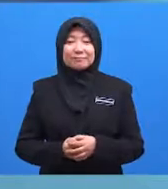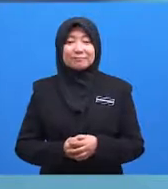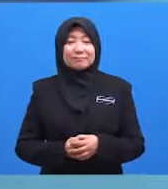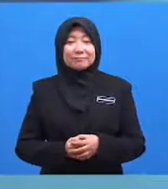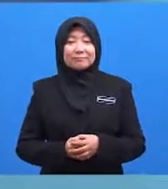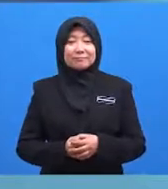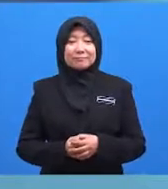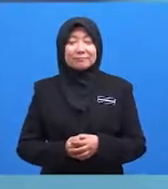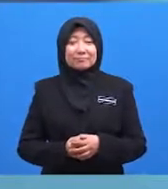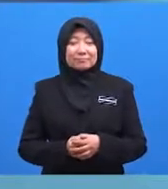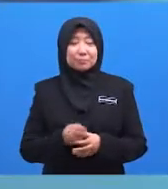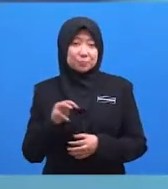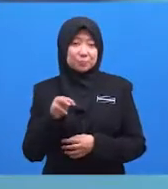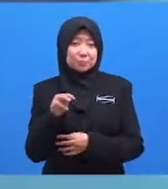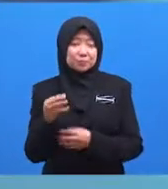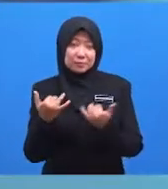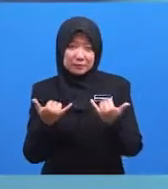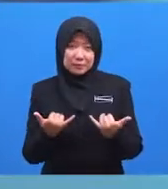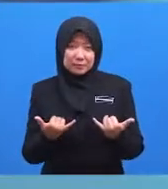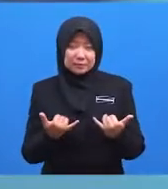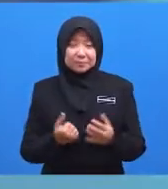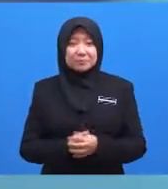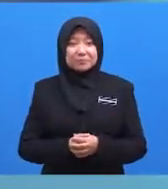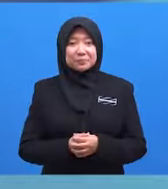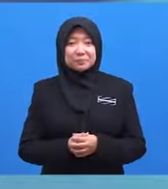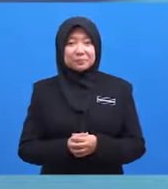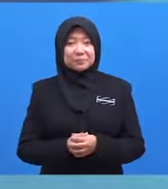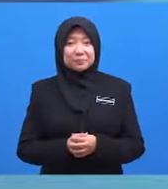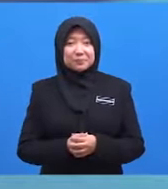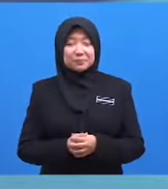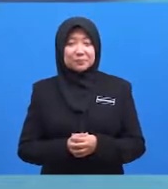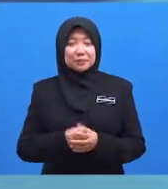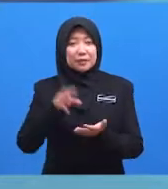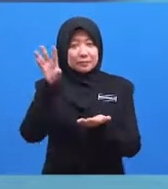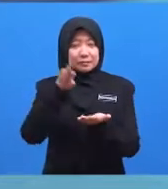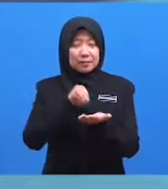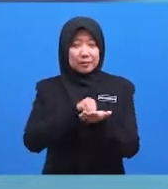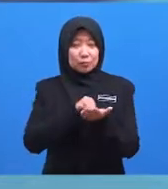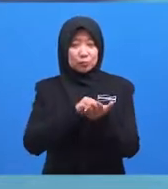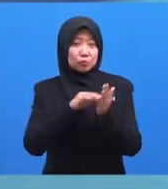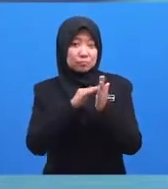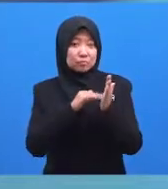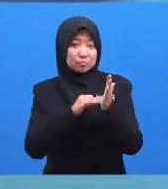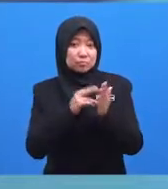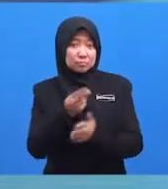Baiklah murid-murid, sekarang mari kita menyalin resepi ayam panggang